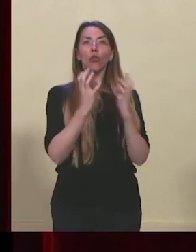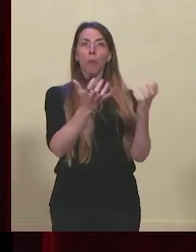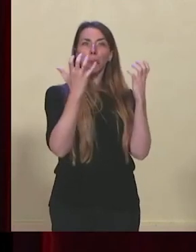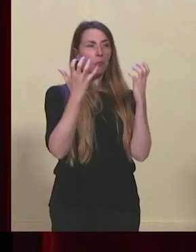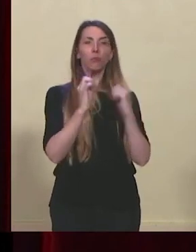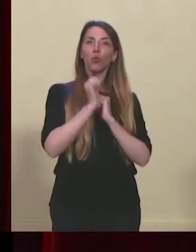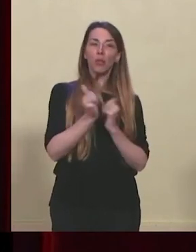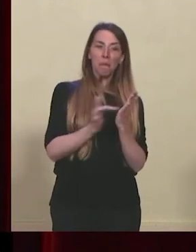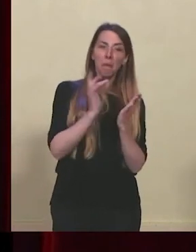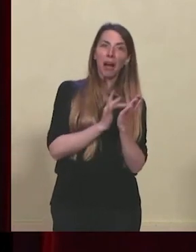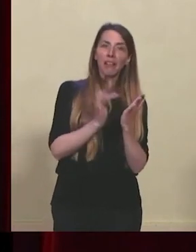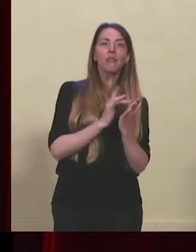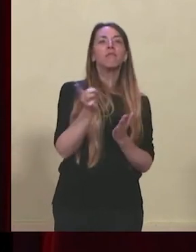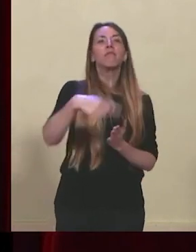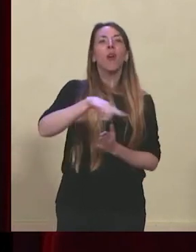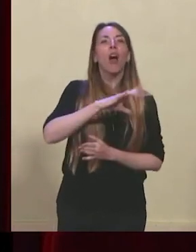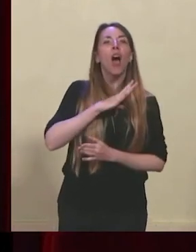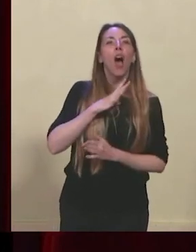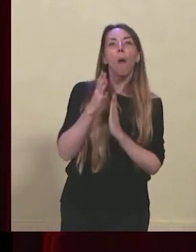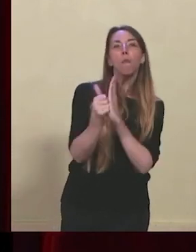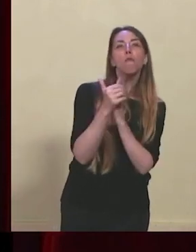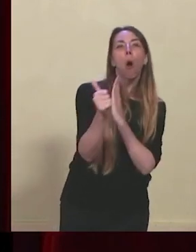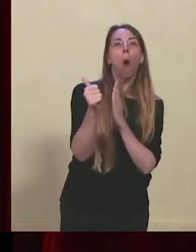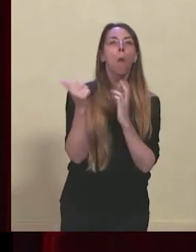revues. Alors, je ne sais pas si vous êtes abonné à Challenge.